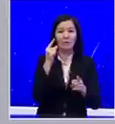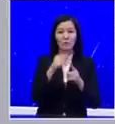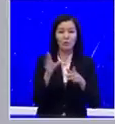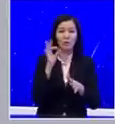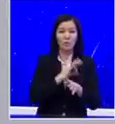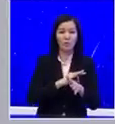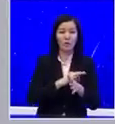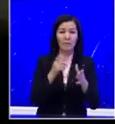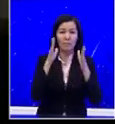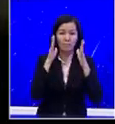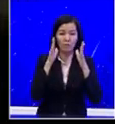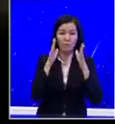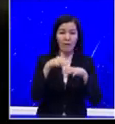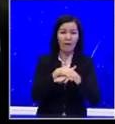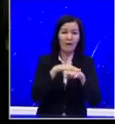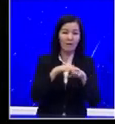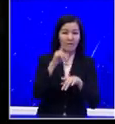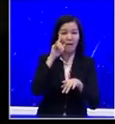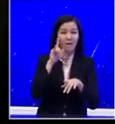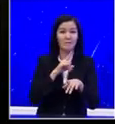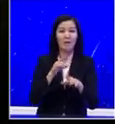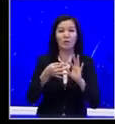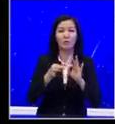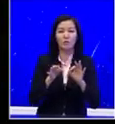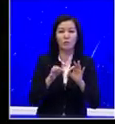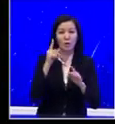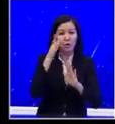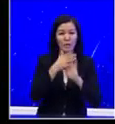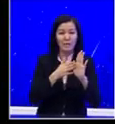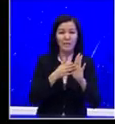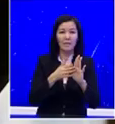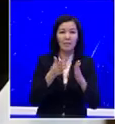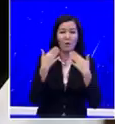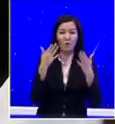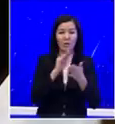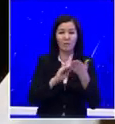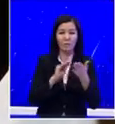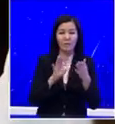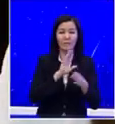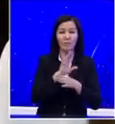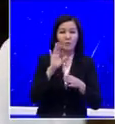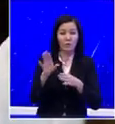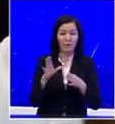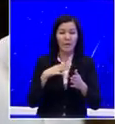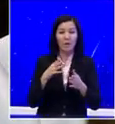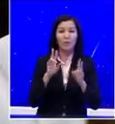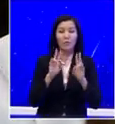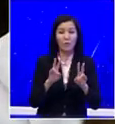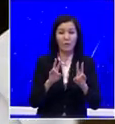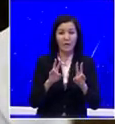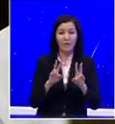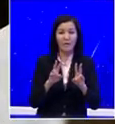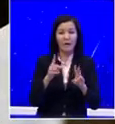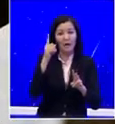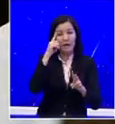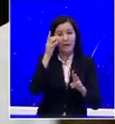қолданып, мұсылманға, оның ішінде қазаққа түсініктетіп жазады, тереңдетеді. Хауаси Хамса сөзі ақыл мен тану керектігін айтады.